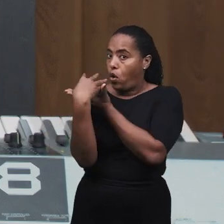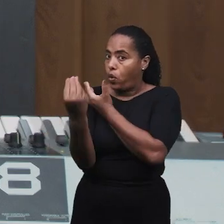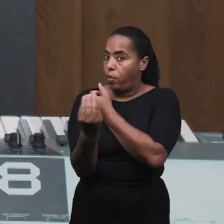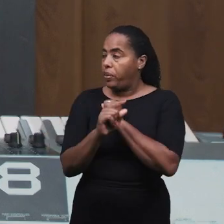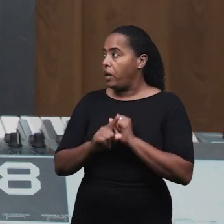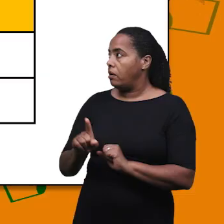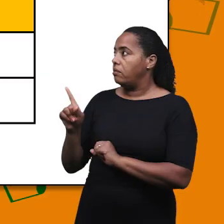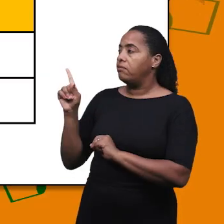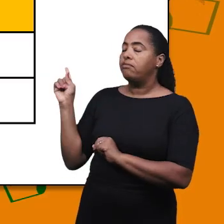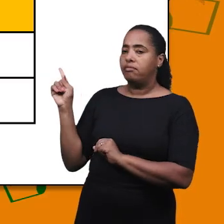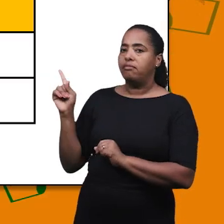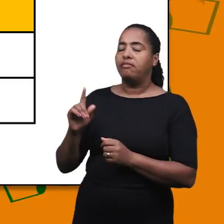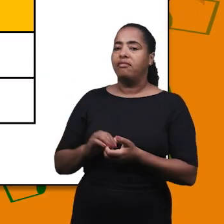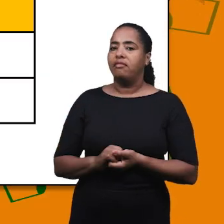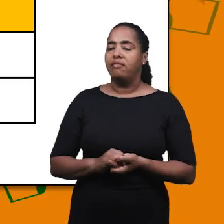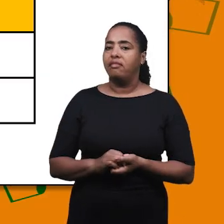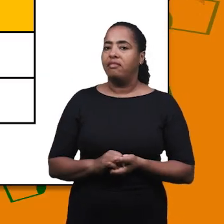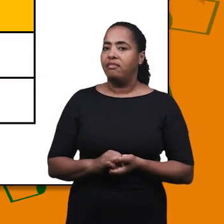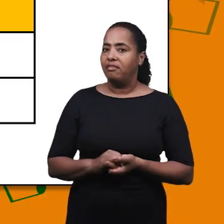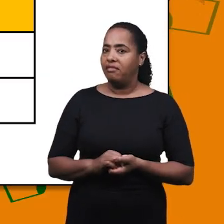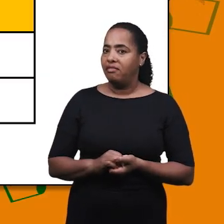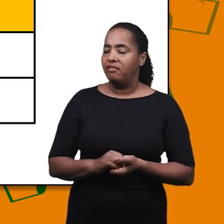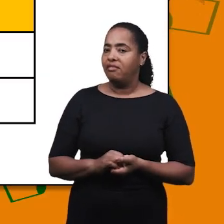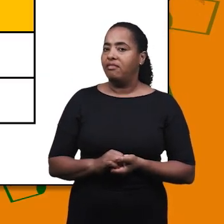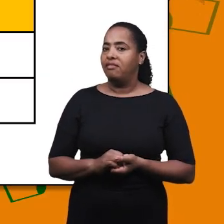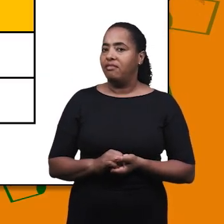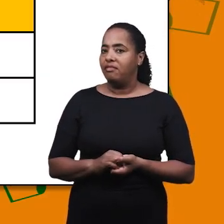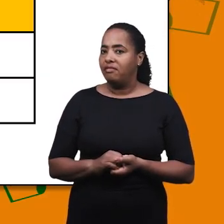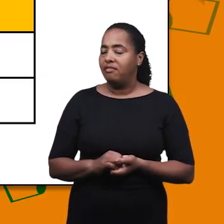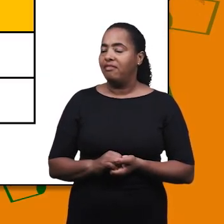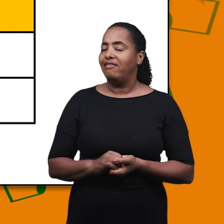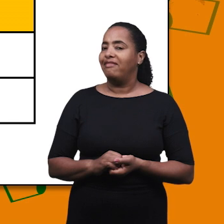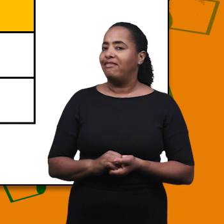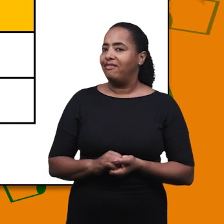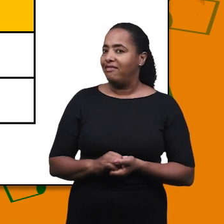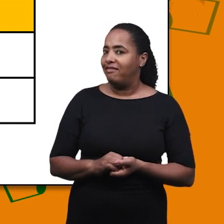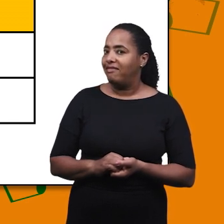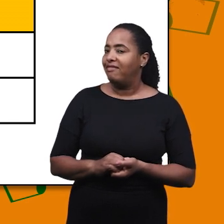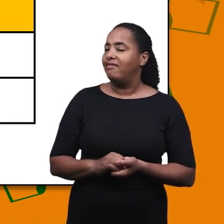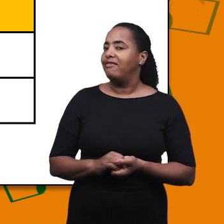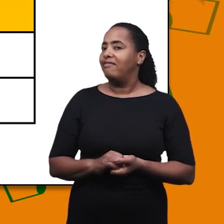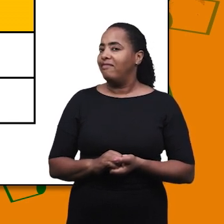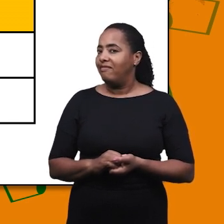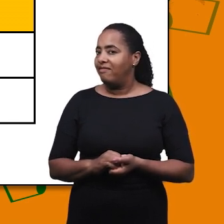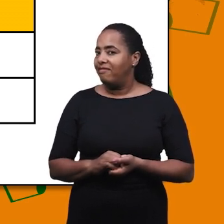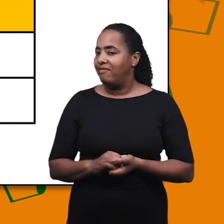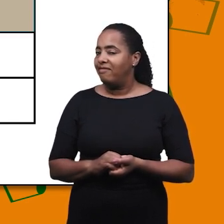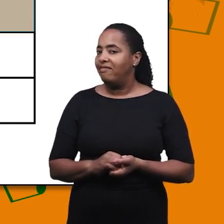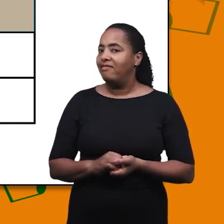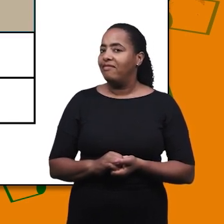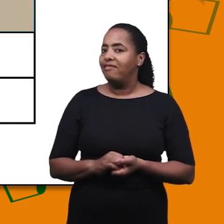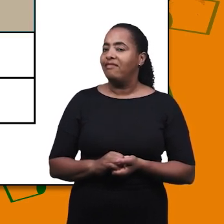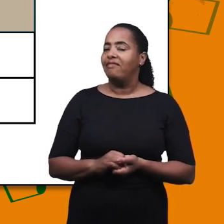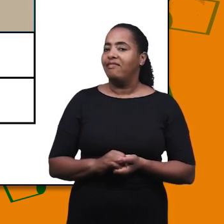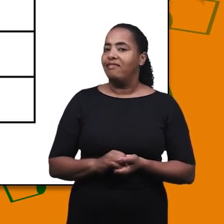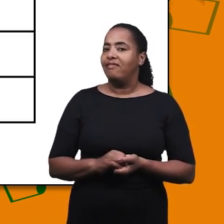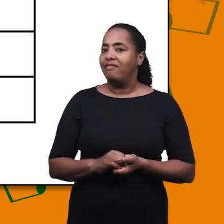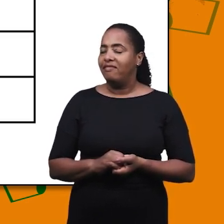moi. 1, 2, 3, 1, 2. Ré, sol, sol, sol, sol, lá, si, lá,